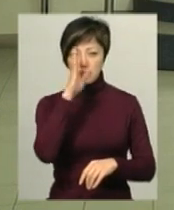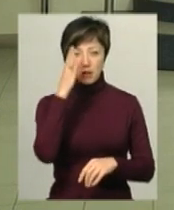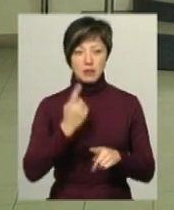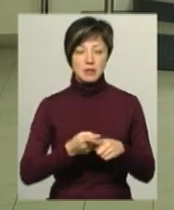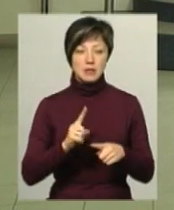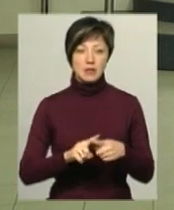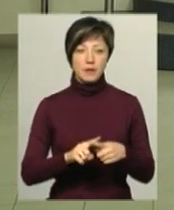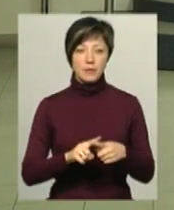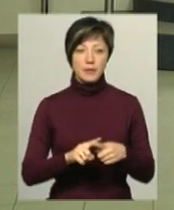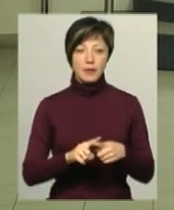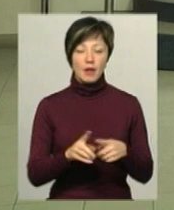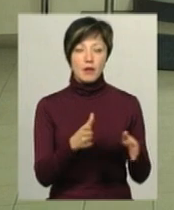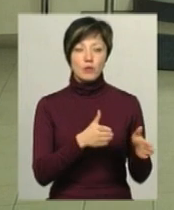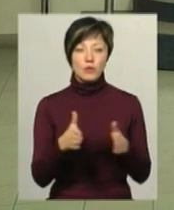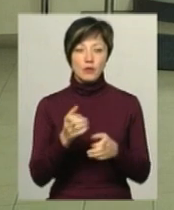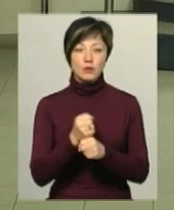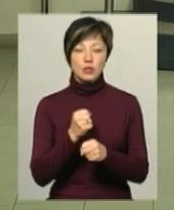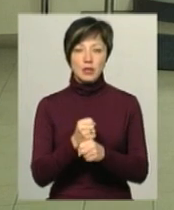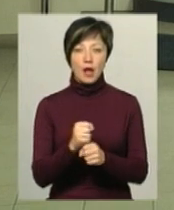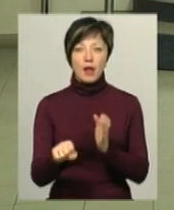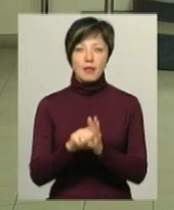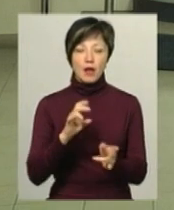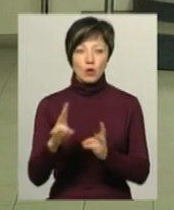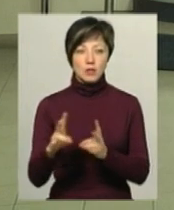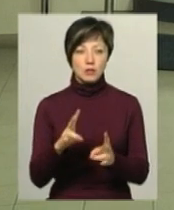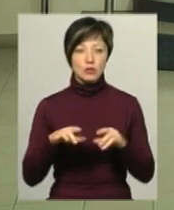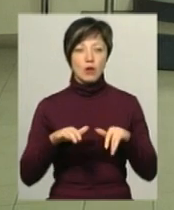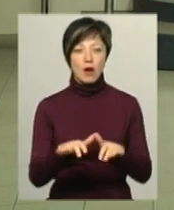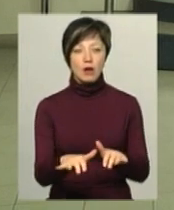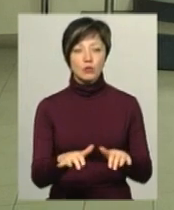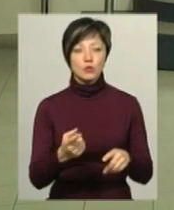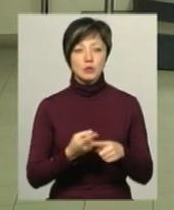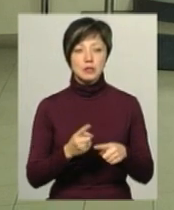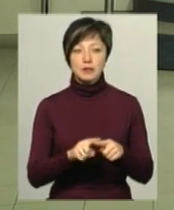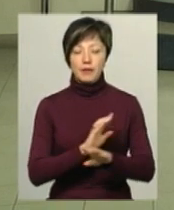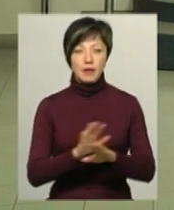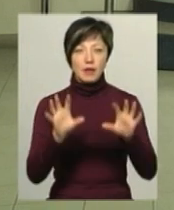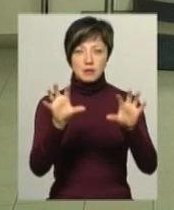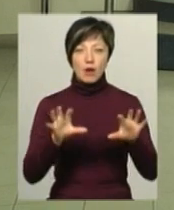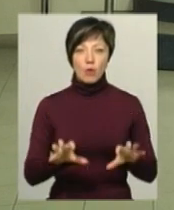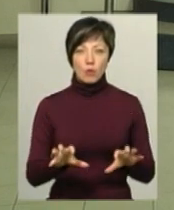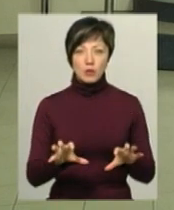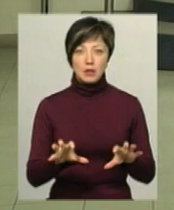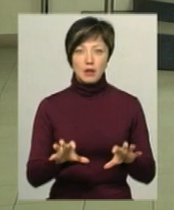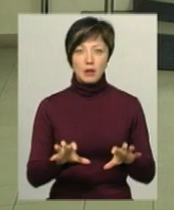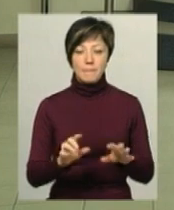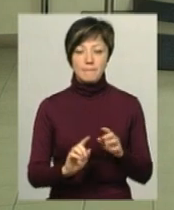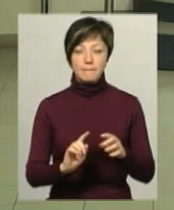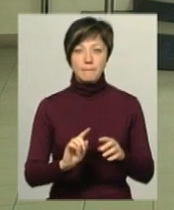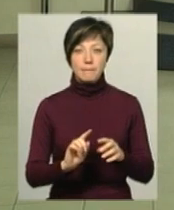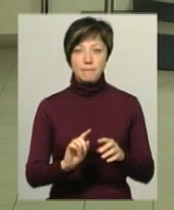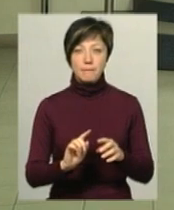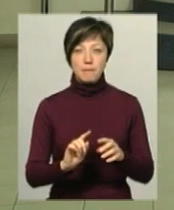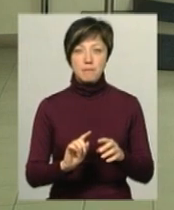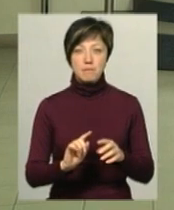це готування до вчинення терористичного акту. Це незаконне переміщення через митний кордон